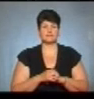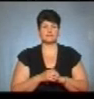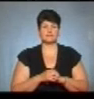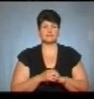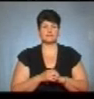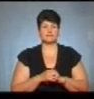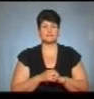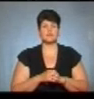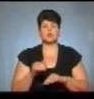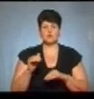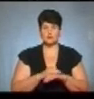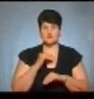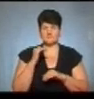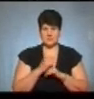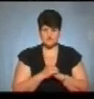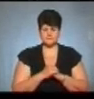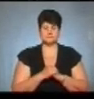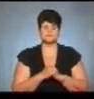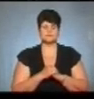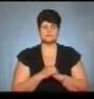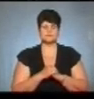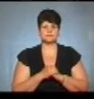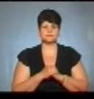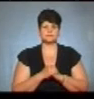Ставте запитання, будь ласка. Добрий вечір. Добрий вечір.